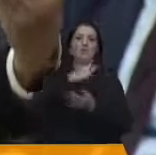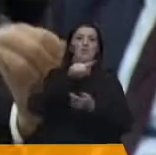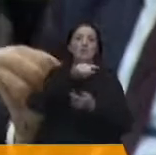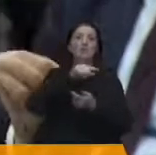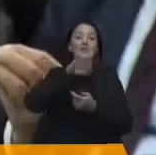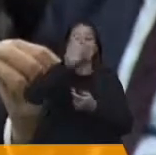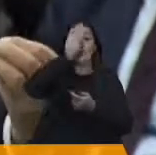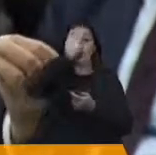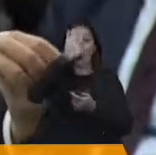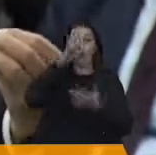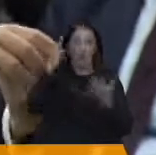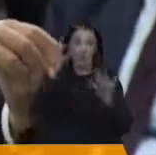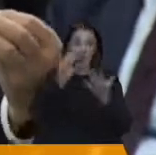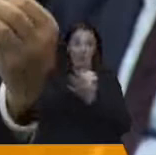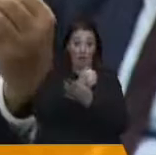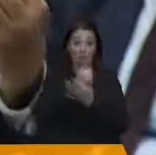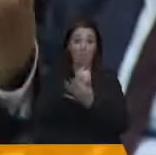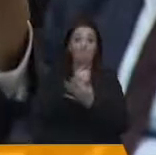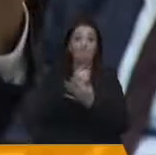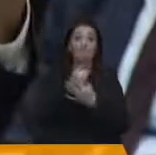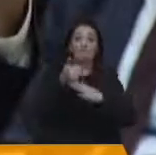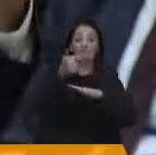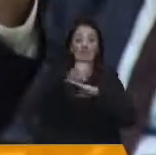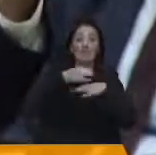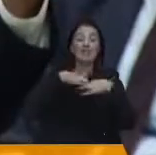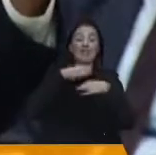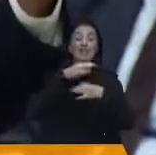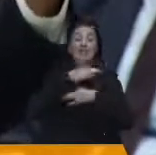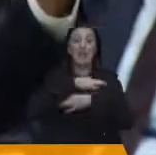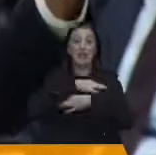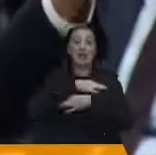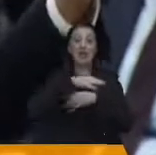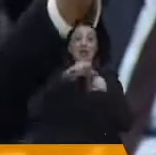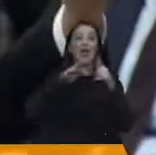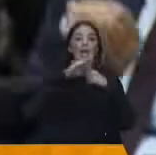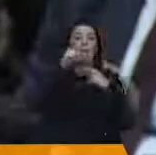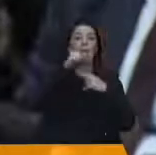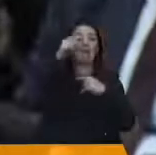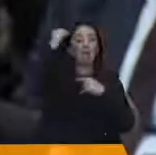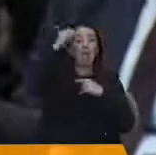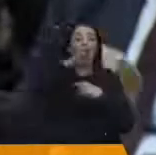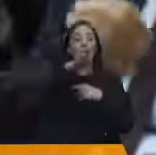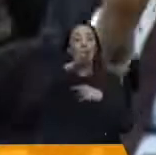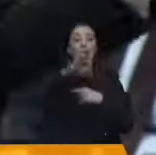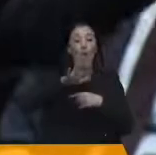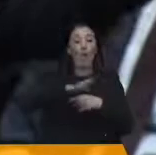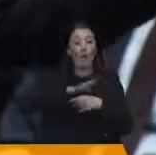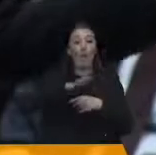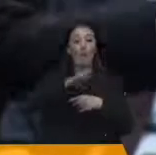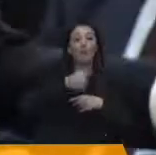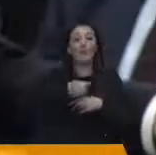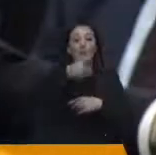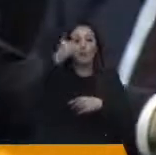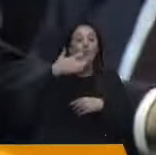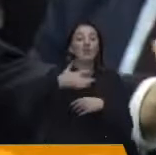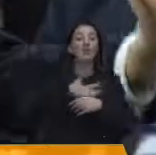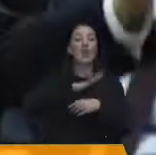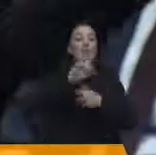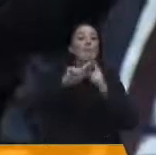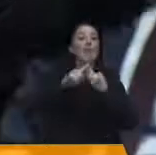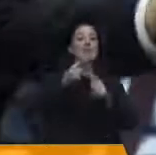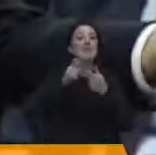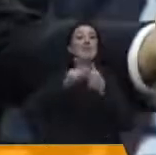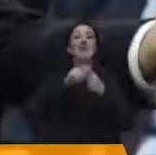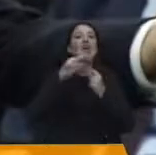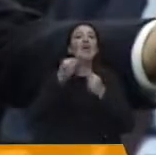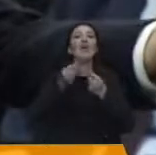İstanbul'da iktidar, Sayın Ekrem İmamoğlu başkanımız, Cumhuriyet Halk Partisi ve